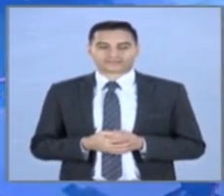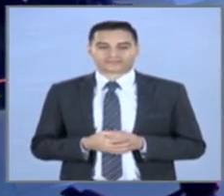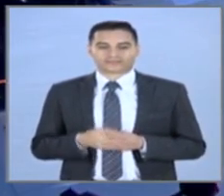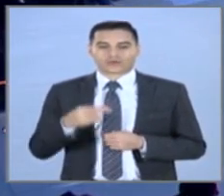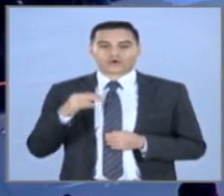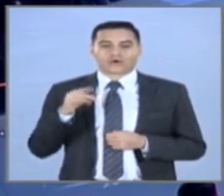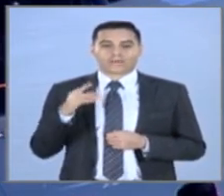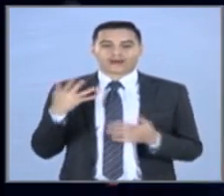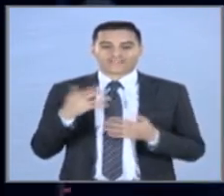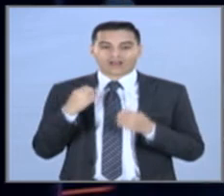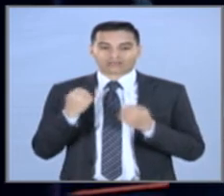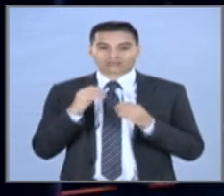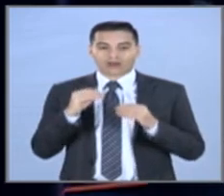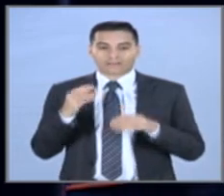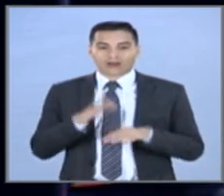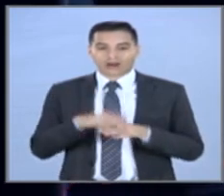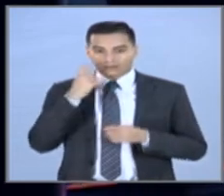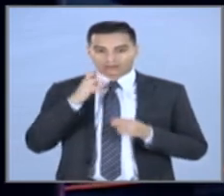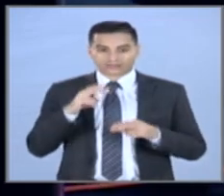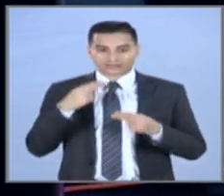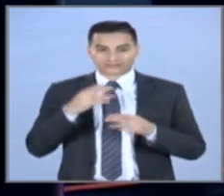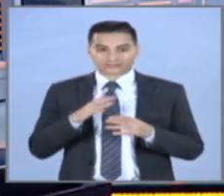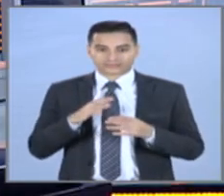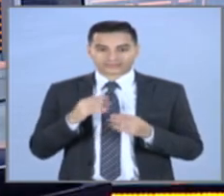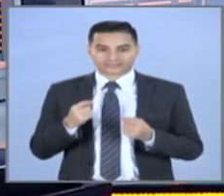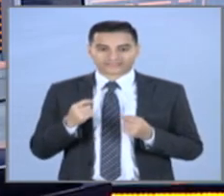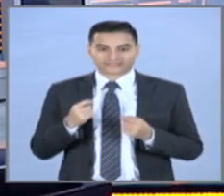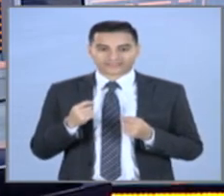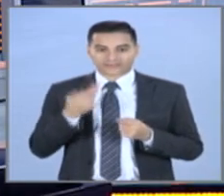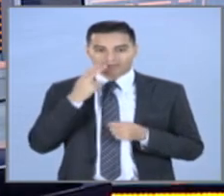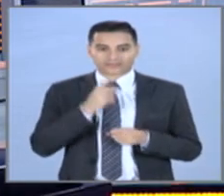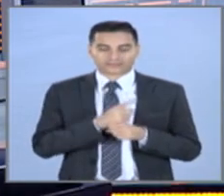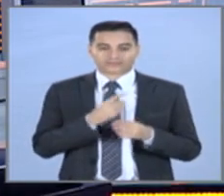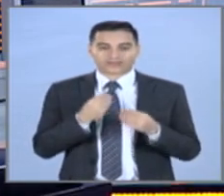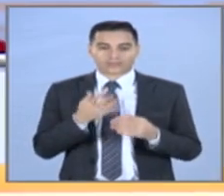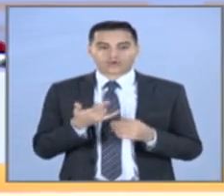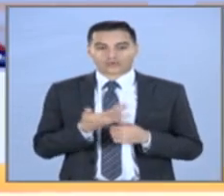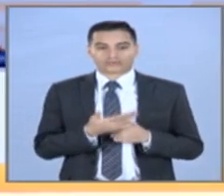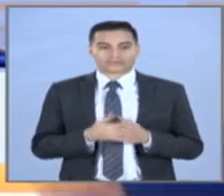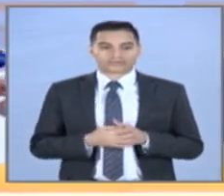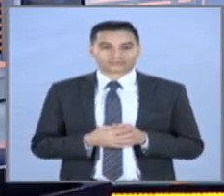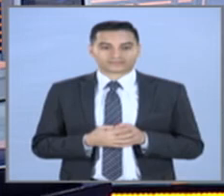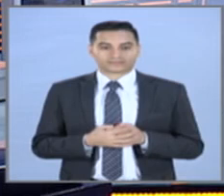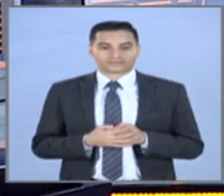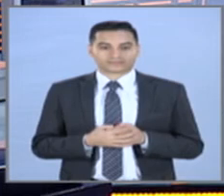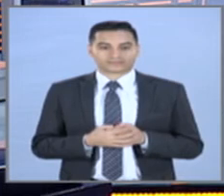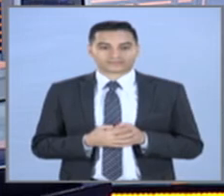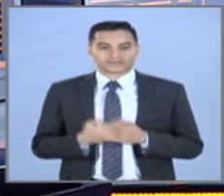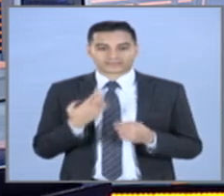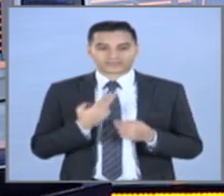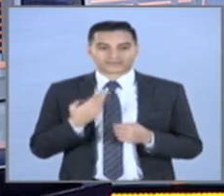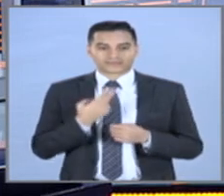عمر، حد دربك في تحت الضغط؟ الموسم اللي فات الموسم ده برضه. مين؟ أختي سنين كانت بتسألني